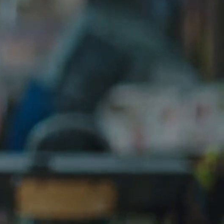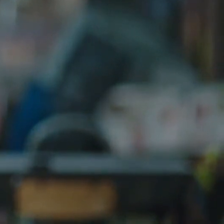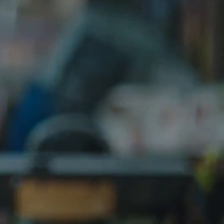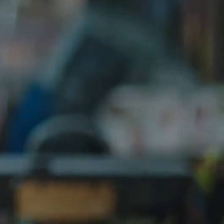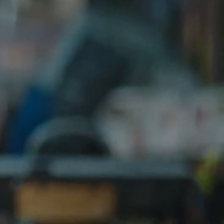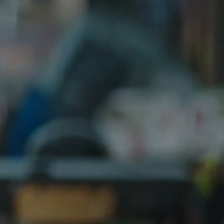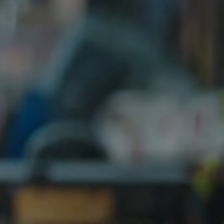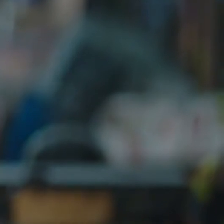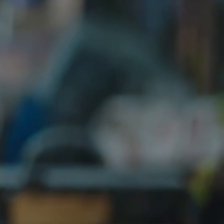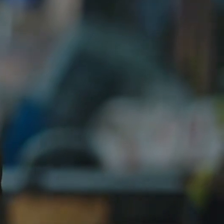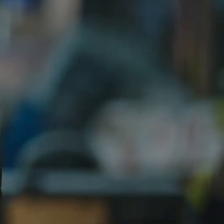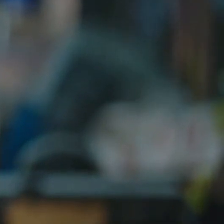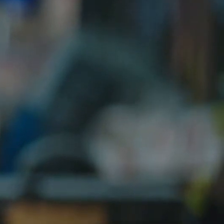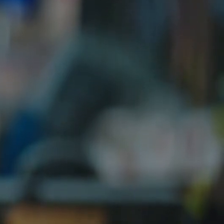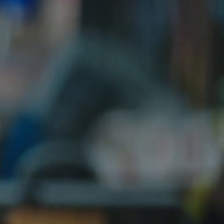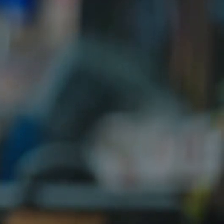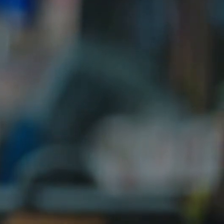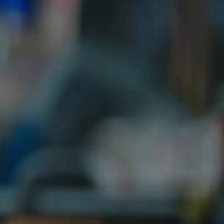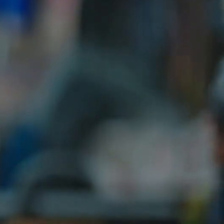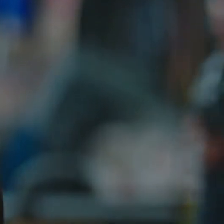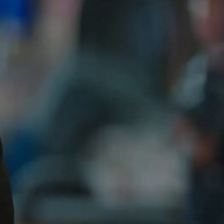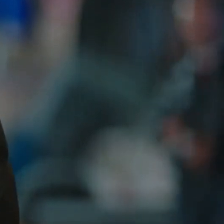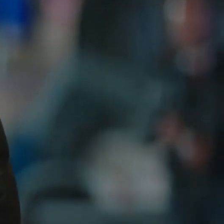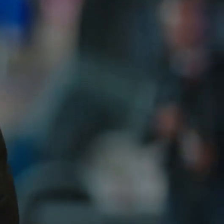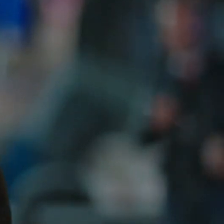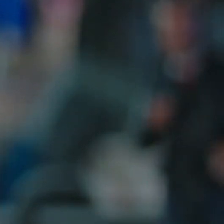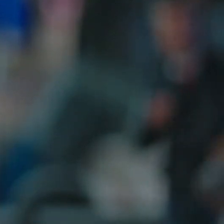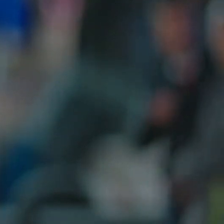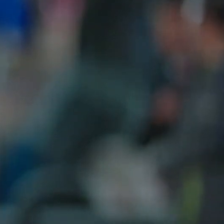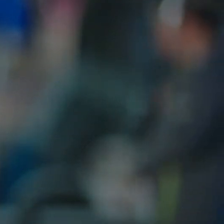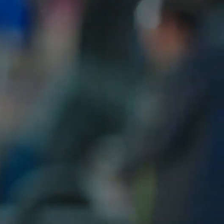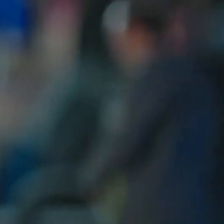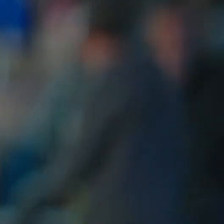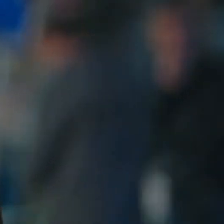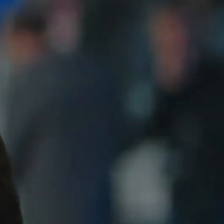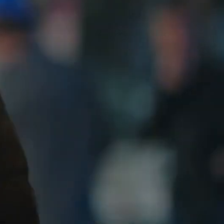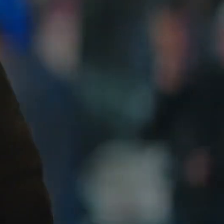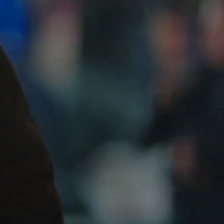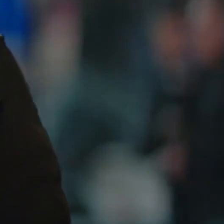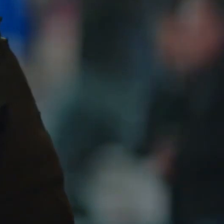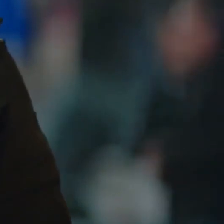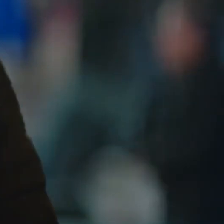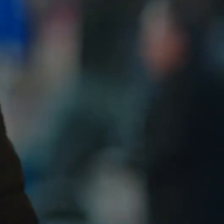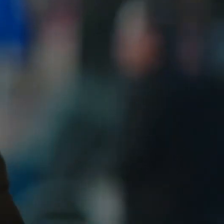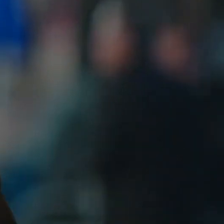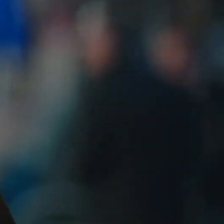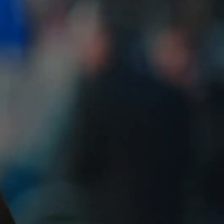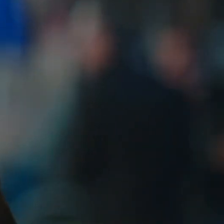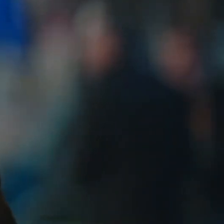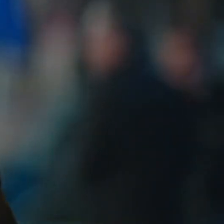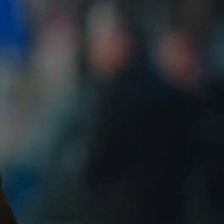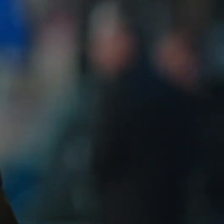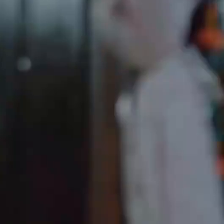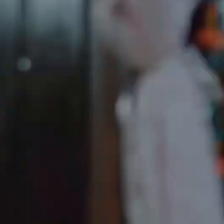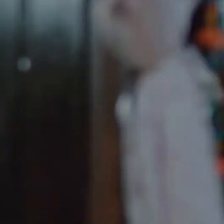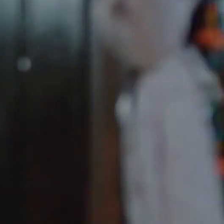Durdu, ağlamakla bakıyor önüne. Baktığı noktada Nalan'ın lokantası var. Elini cebinden çıkardı, düşünüyor. Nalan onun farkında